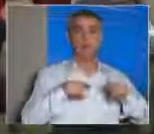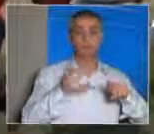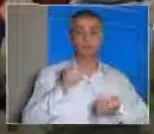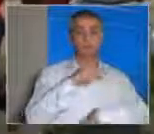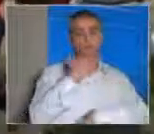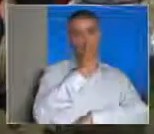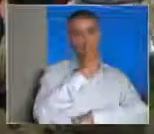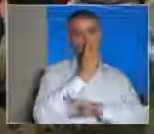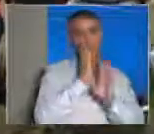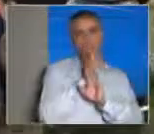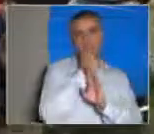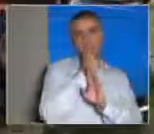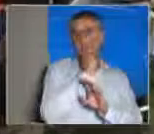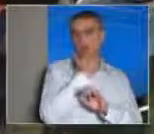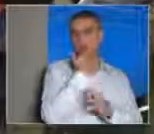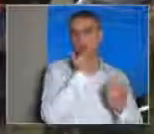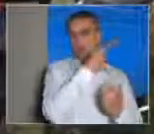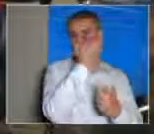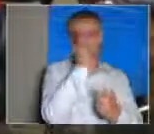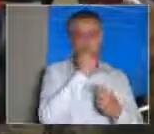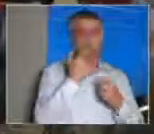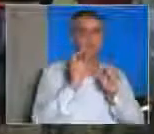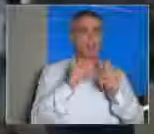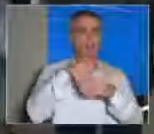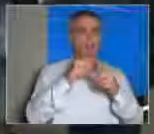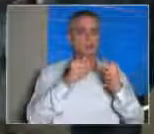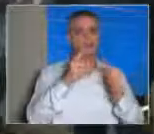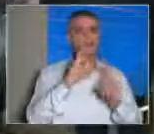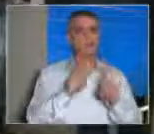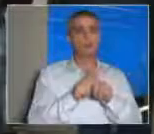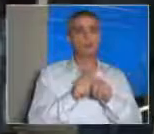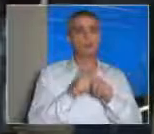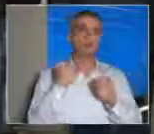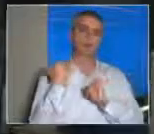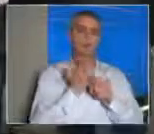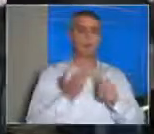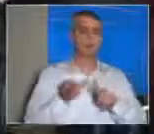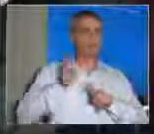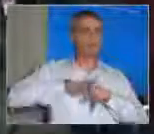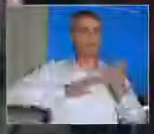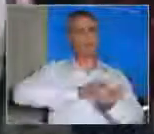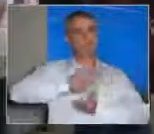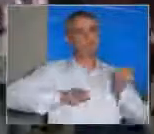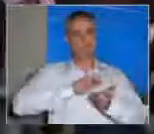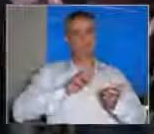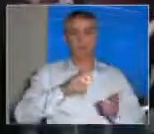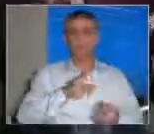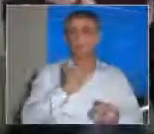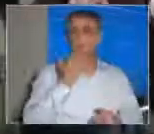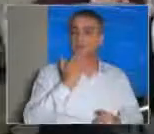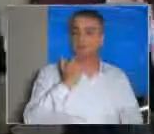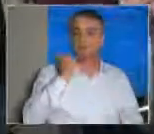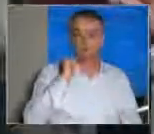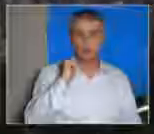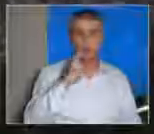כדי שהוא מסתיר את זה מחמאס ומתושבי הרצועה, בעצם מתוך ניסיון להביא להסלמה ולדרדר את המצב. ישראל